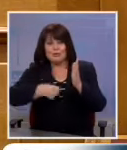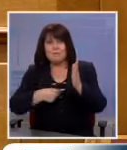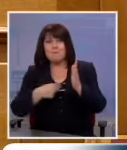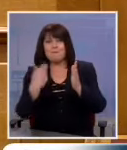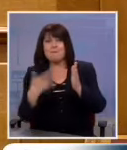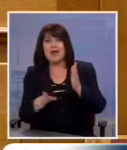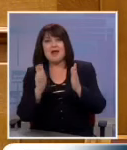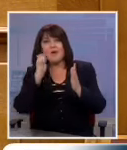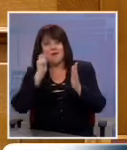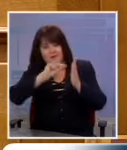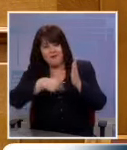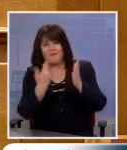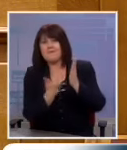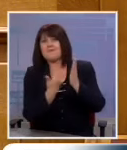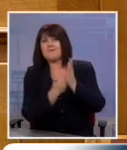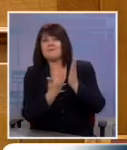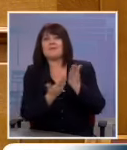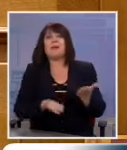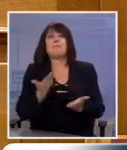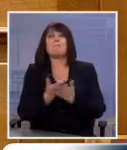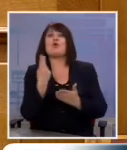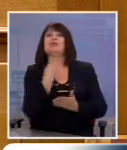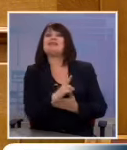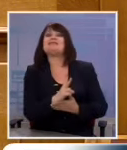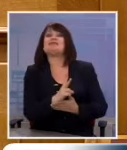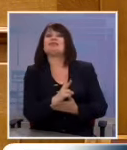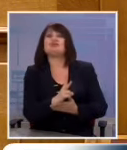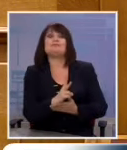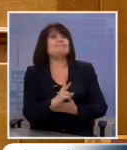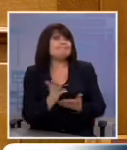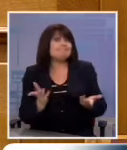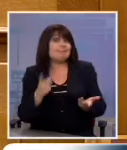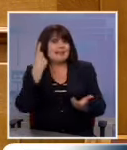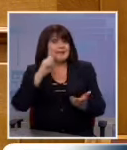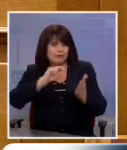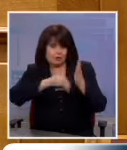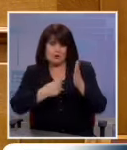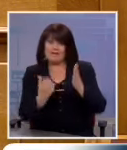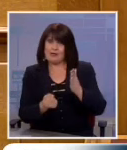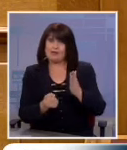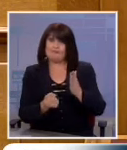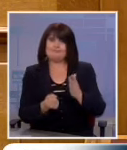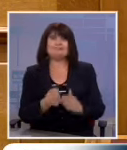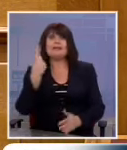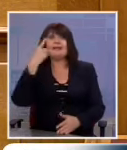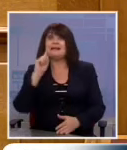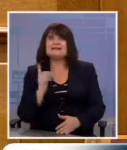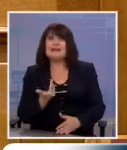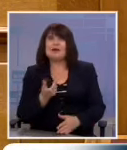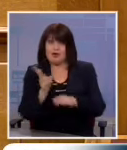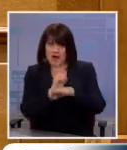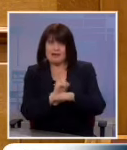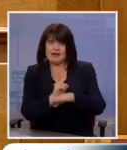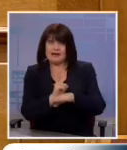χαρτάκι. Αυτά που έχετε στην πρότασή σας δεν ξέρω αν έχουν υπογραφή. Δεν ξέρω καν αν αποτελούν